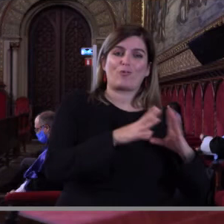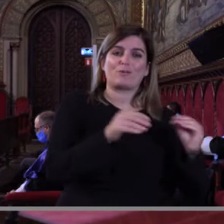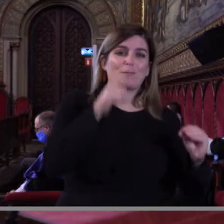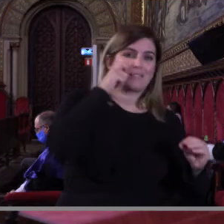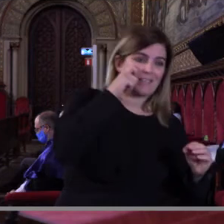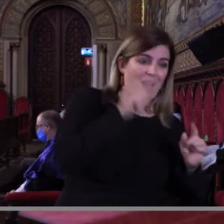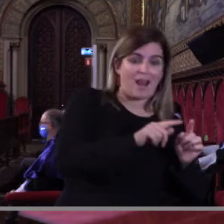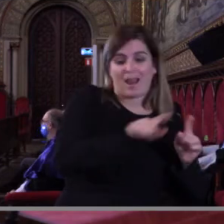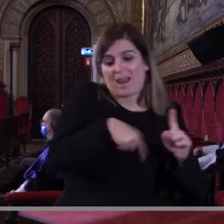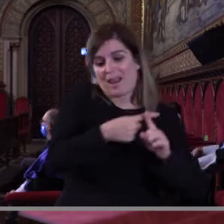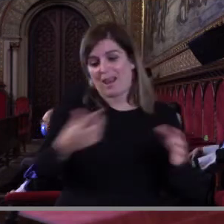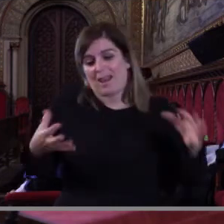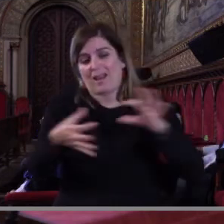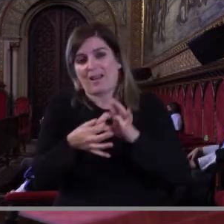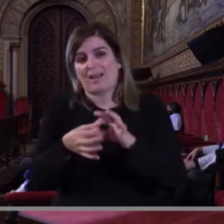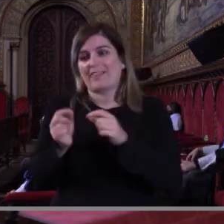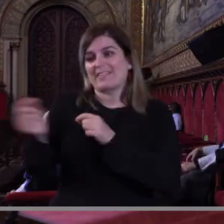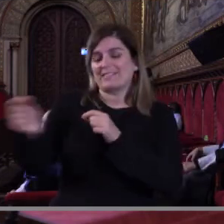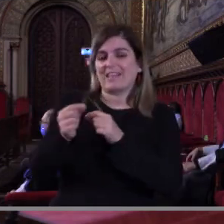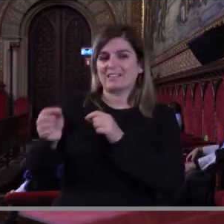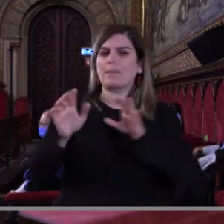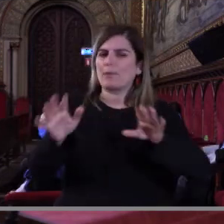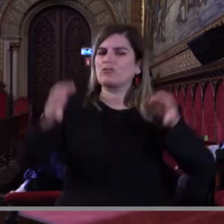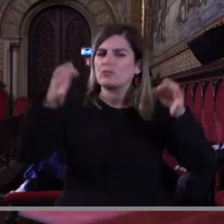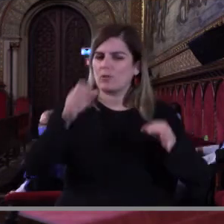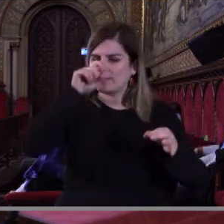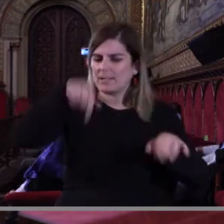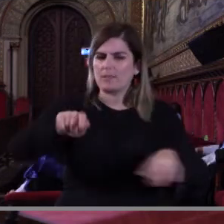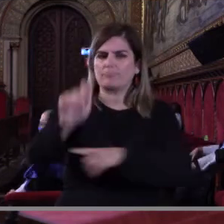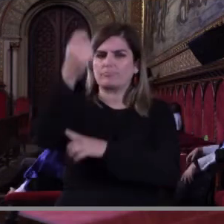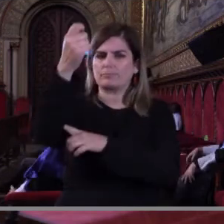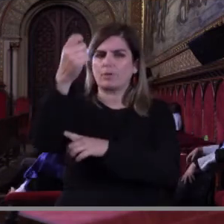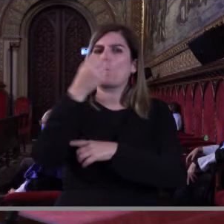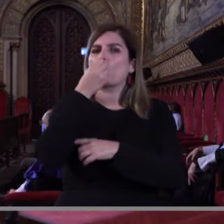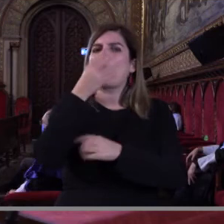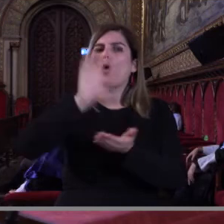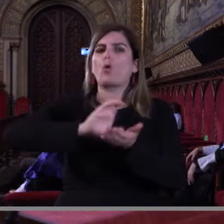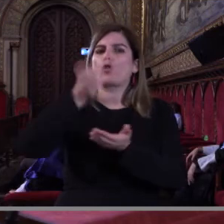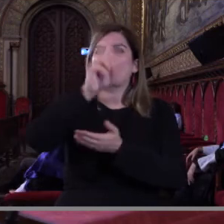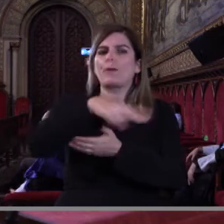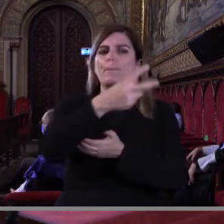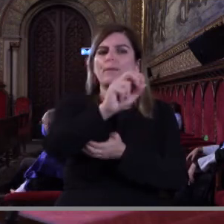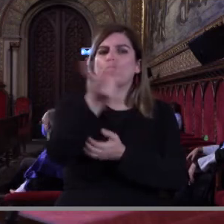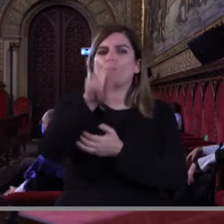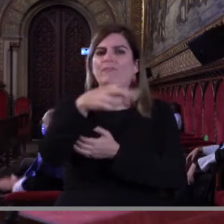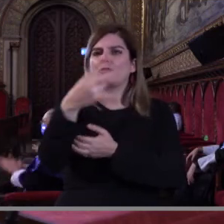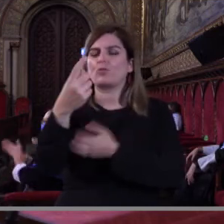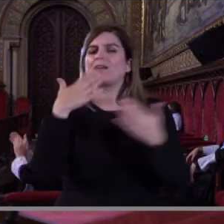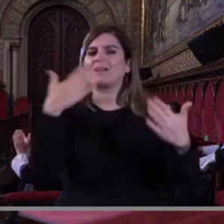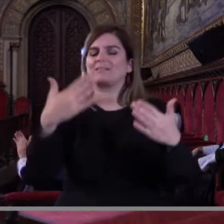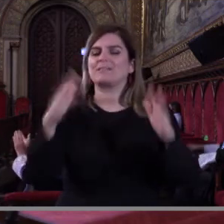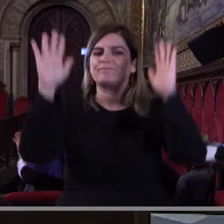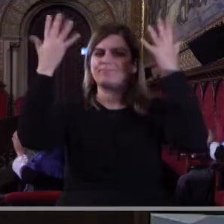i la distància que encara haurem de mantenir, però no dubtem del nostre èxit. Molt bon curs 2020-2021 i moltes gràcies.